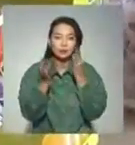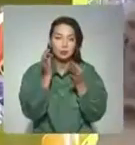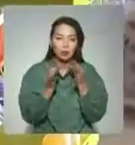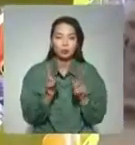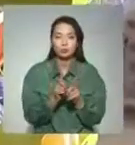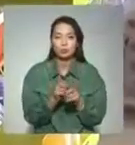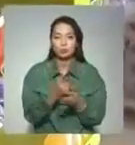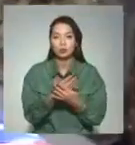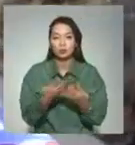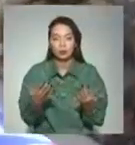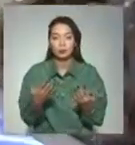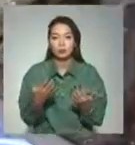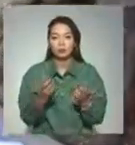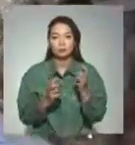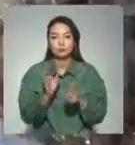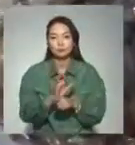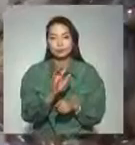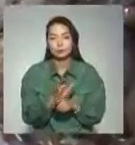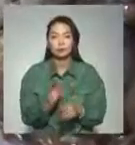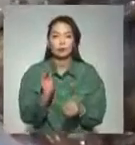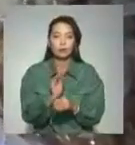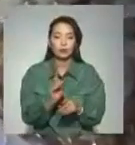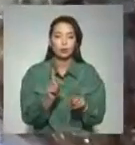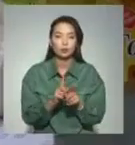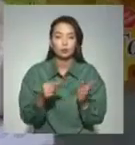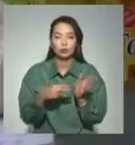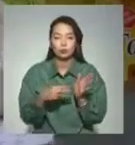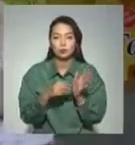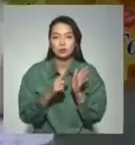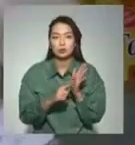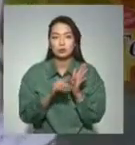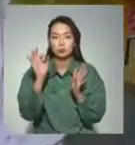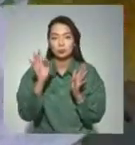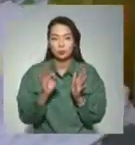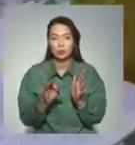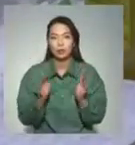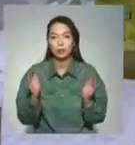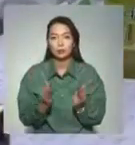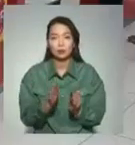мен ашытқы өндірушілер үшін қосылған құн салығының сомасы 70%-ға асады.